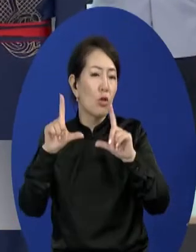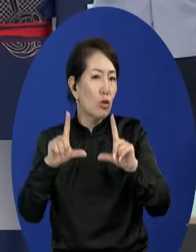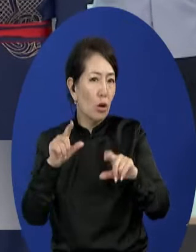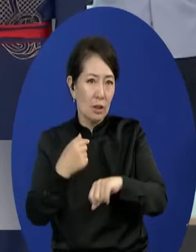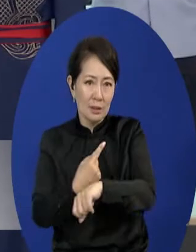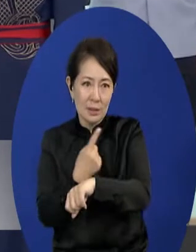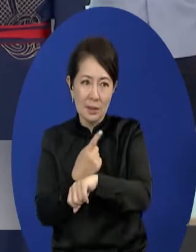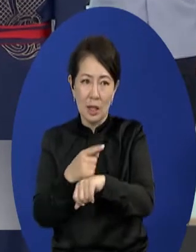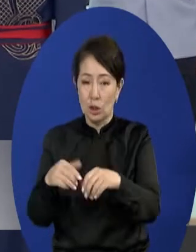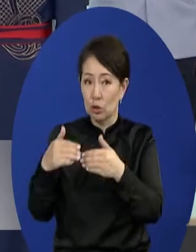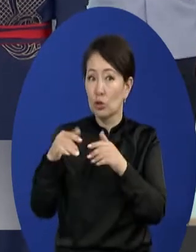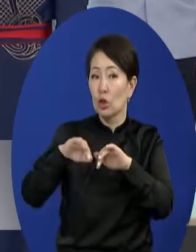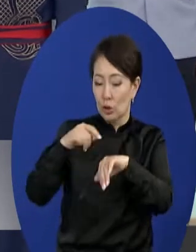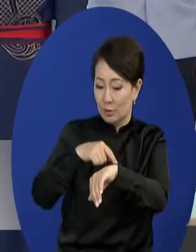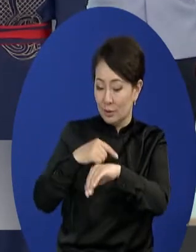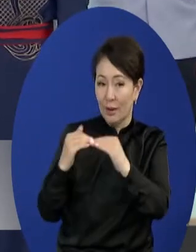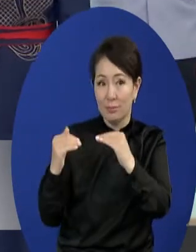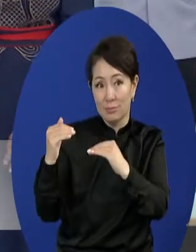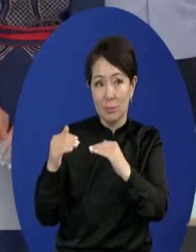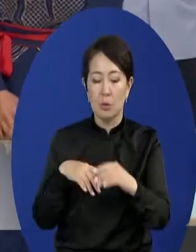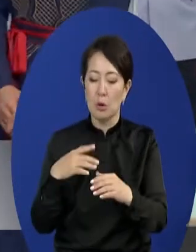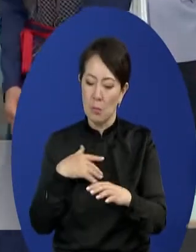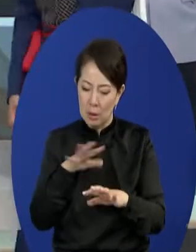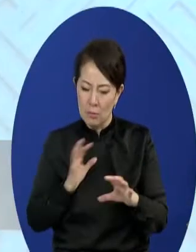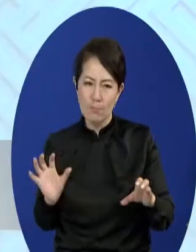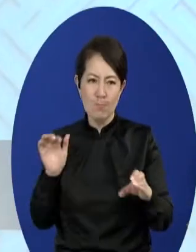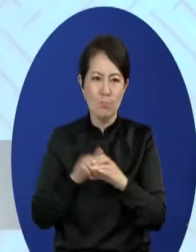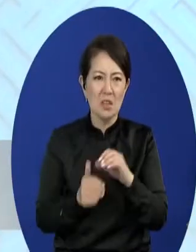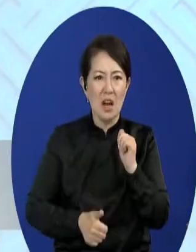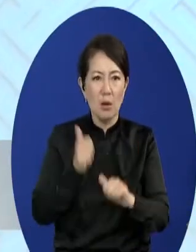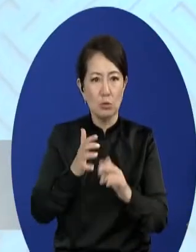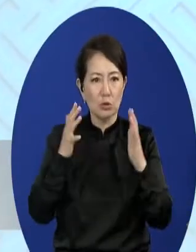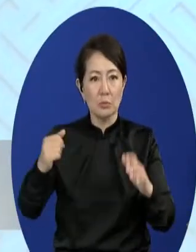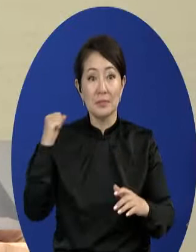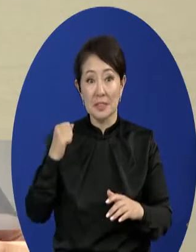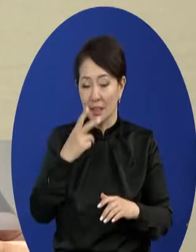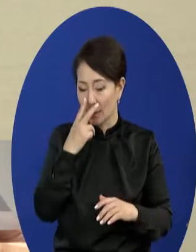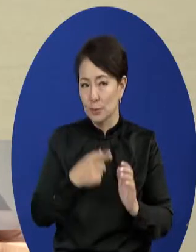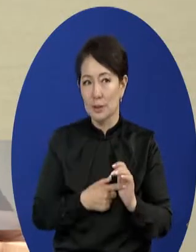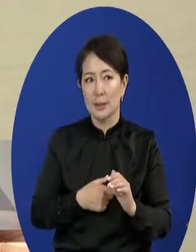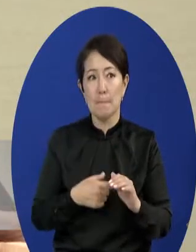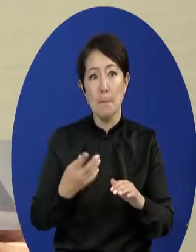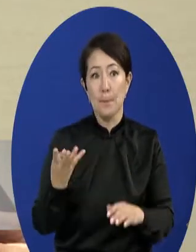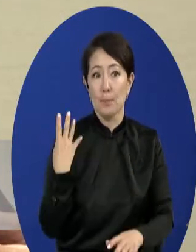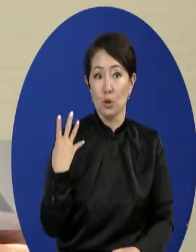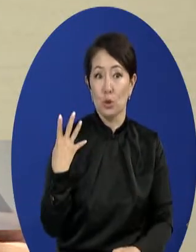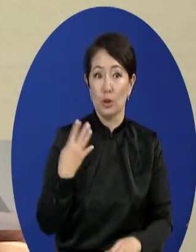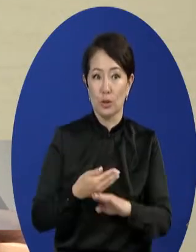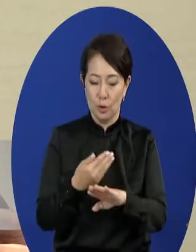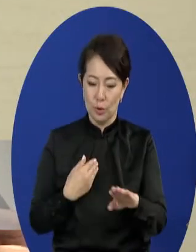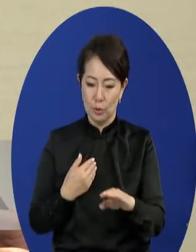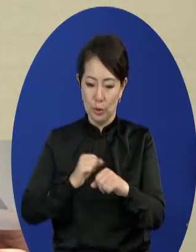ганцхан цагийн зүрхтэй учраас өндөр амжилт үзүүлэх боломжтой гэж спортын салбарынхан үзэж байна. 4 хоногийн өмнө одоо